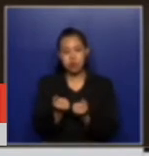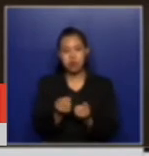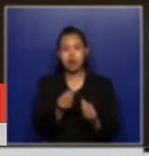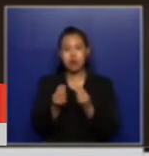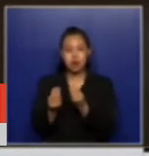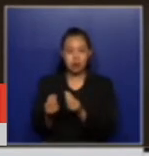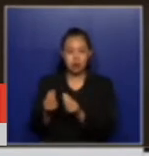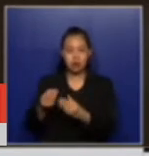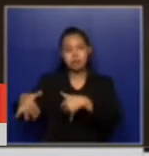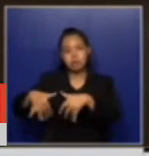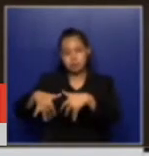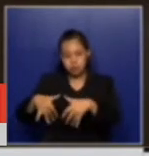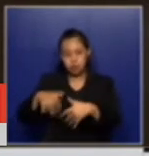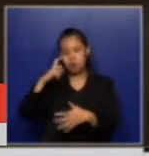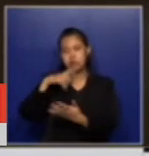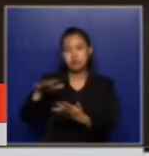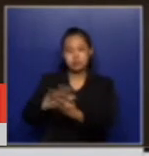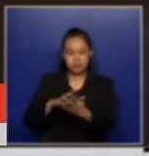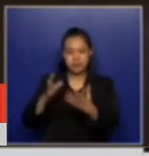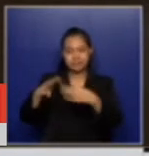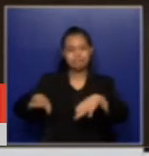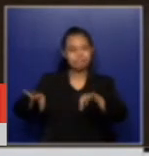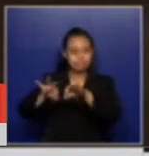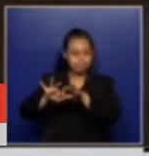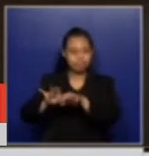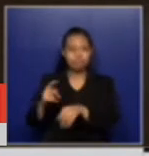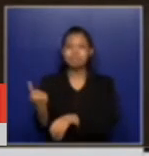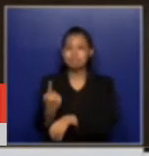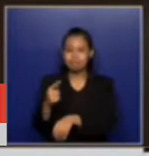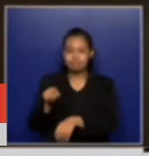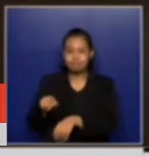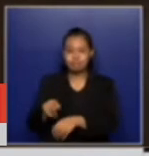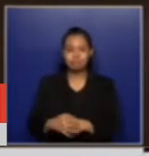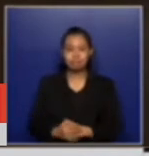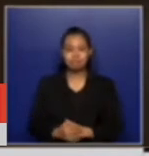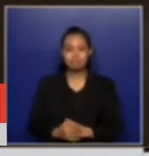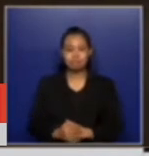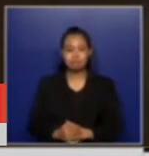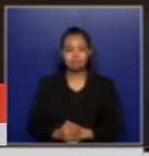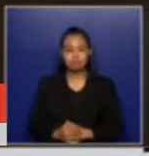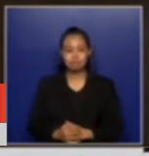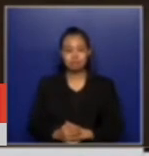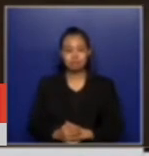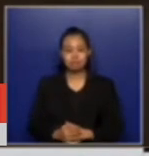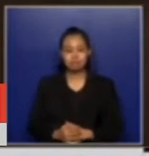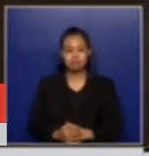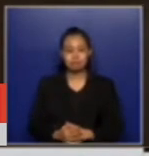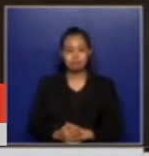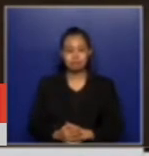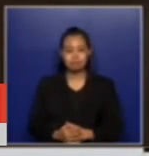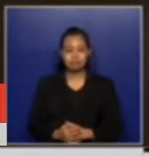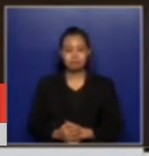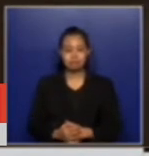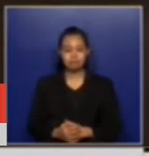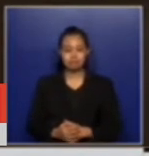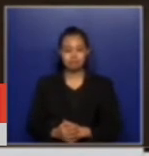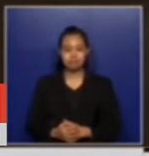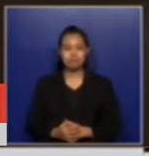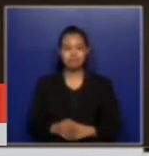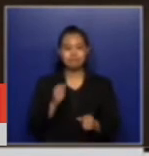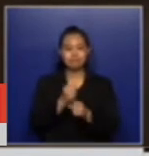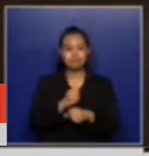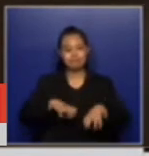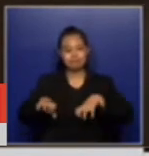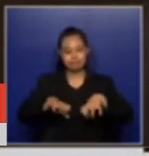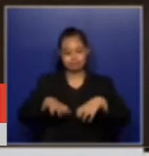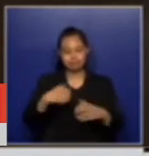นและประเทศเป็นหลักนะท่านประธานครับการจัดทำงบประมาณประจำปีที่ผมอย